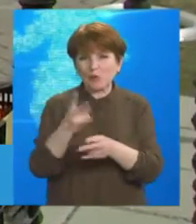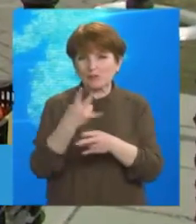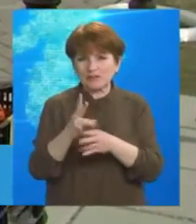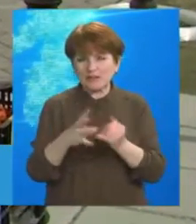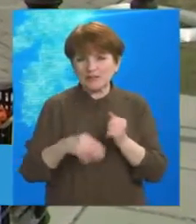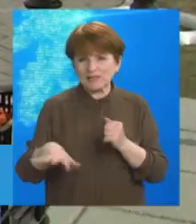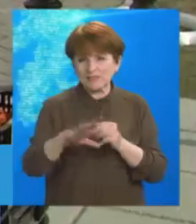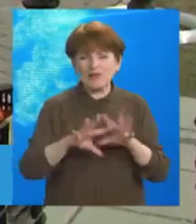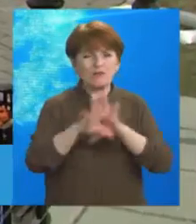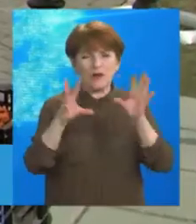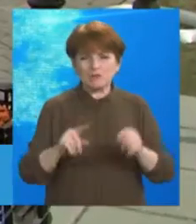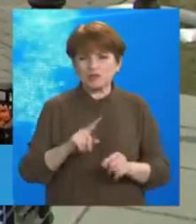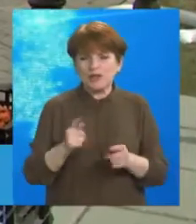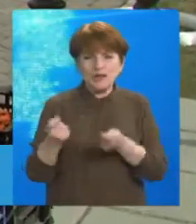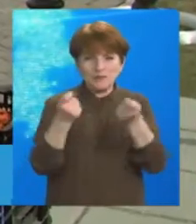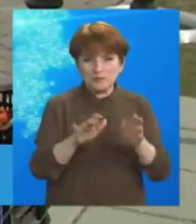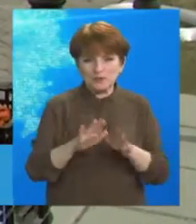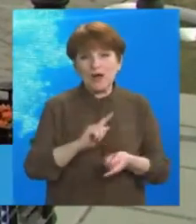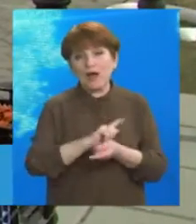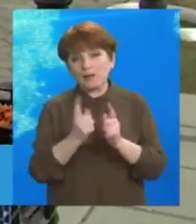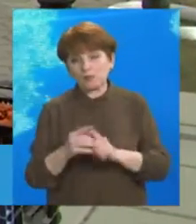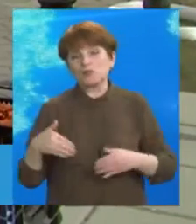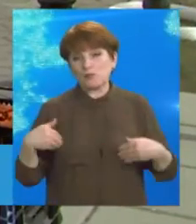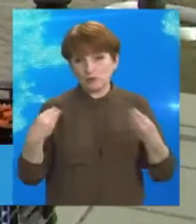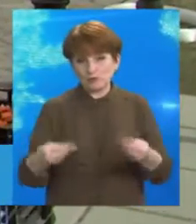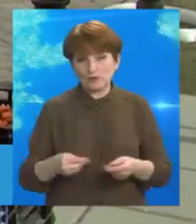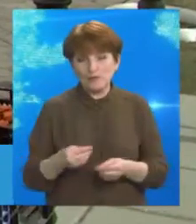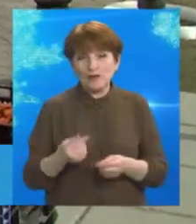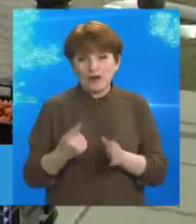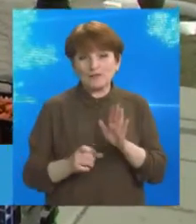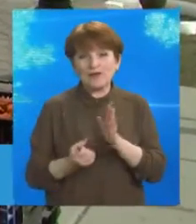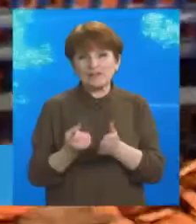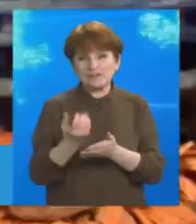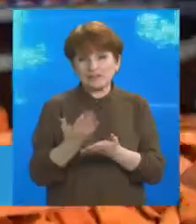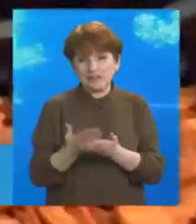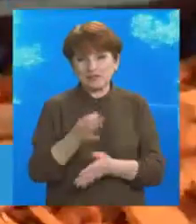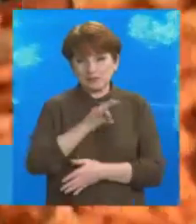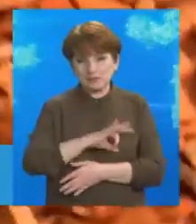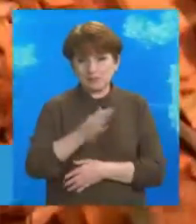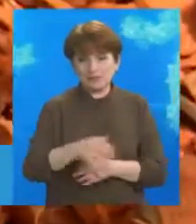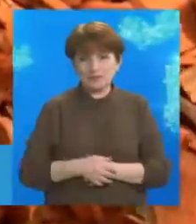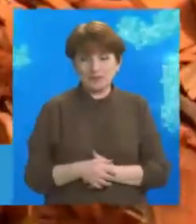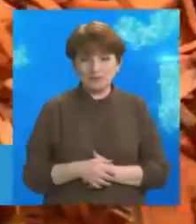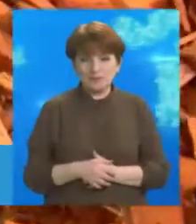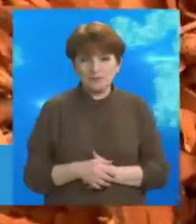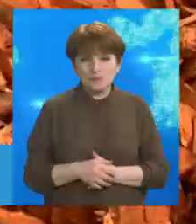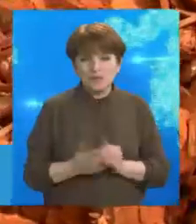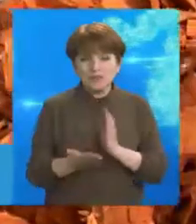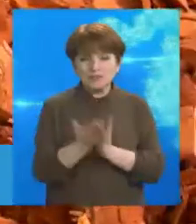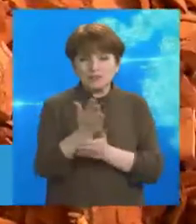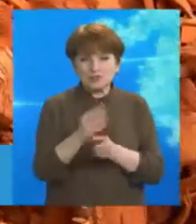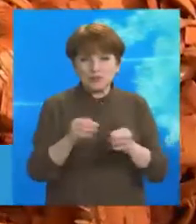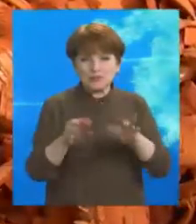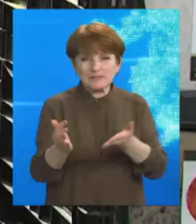земли она вообще не приносит. Она, наоборот, приносит только пользу, потому что она является практически удобрением. Щепка собирается на